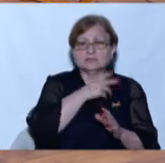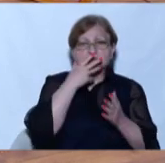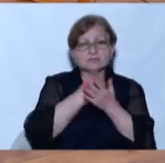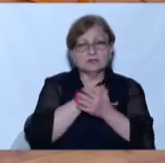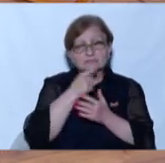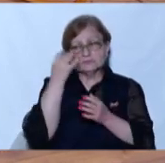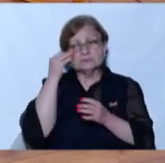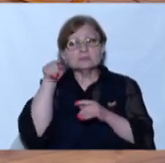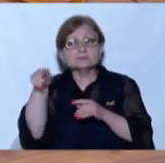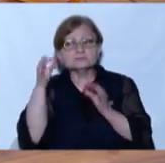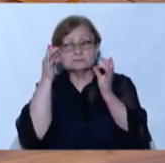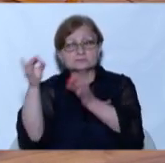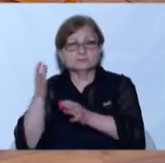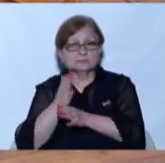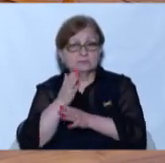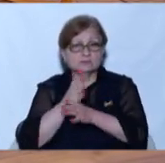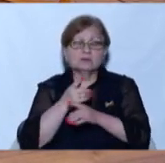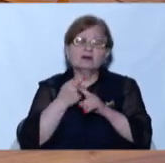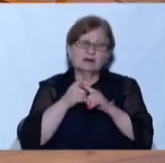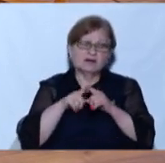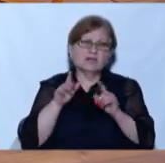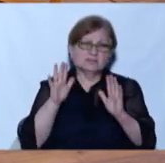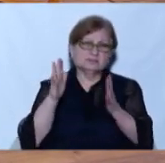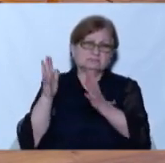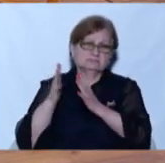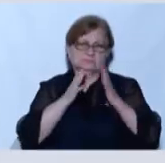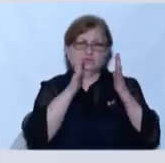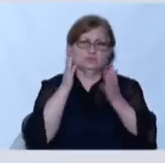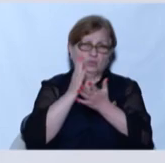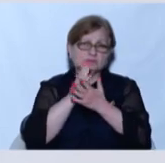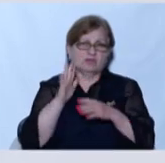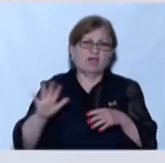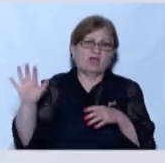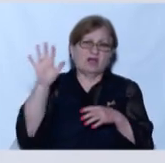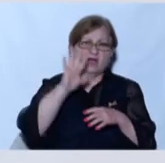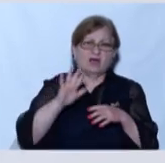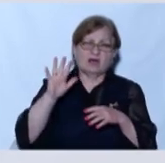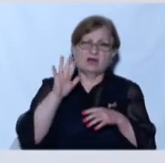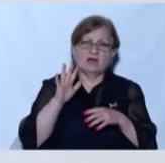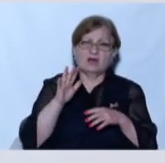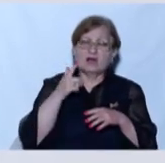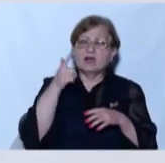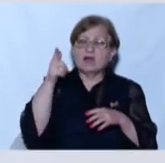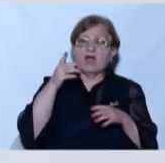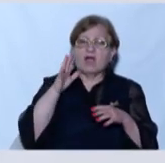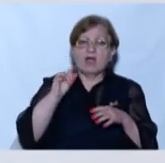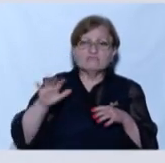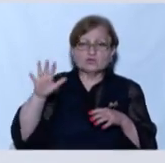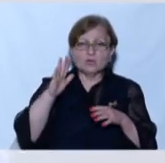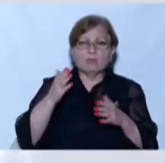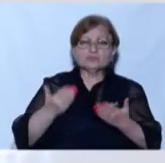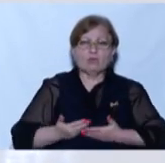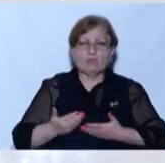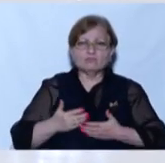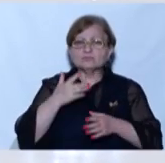ინტერესები აქვს და ასე შემდეგ და ასე შემდეგ. აი ეს ვითარება ტრიალებს ევროპაში. როიტყვიან ევროპა სისხლსავსეთ ცხოვრობს და დუღს, ამავე